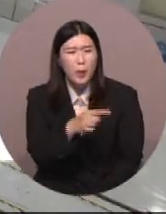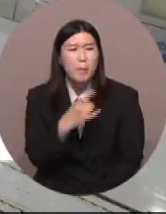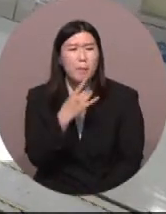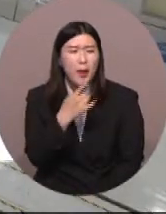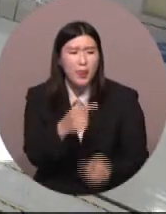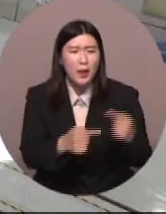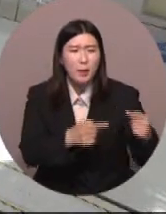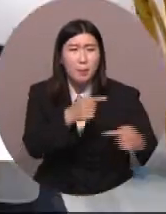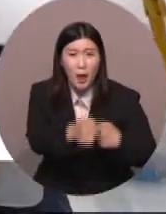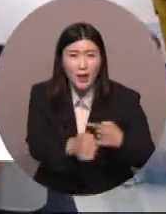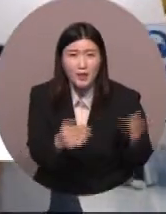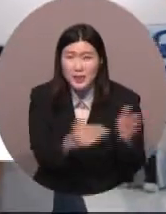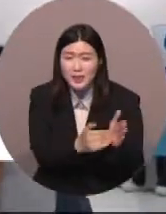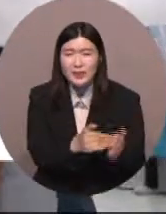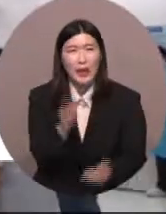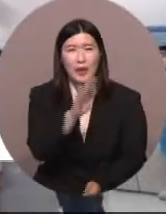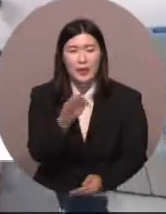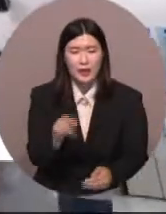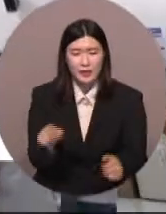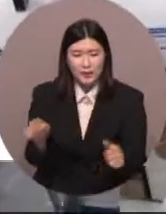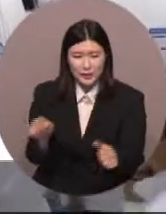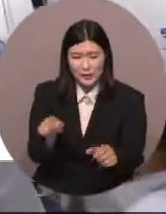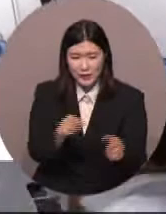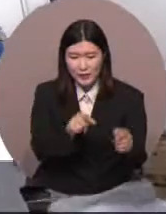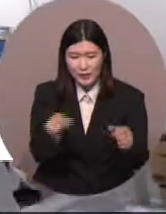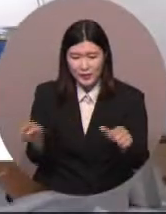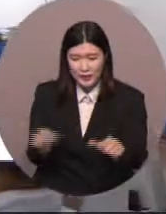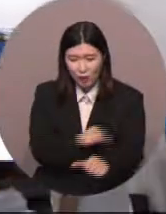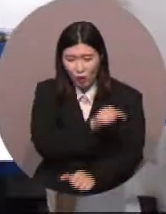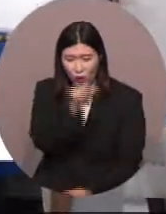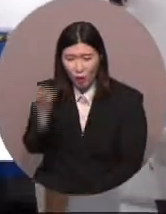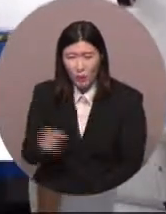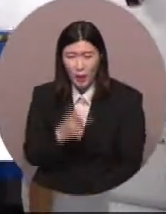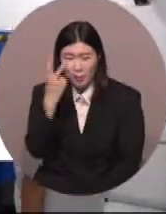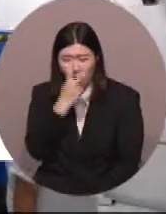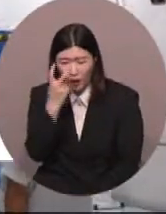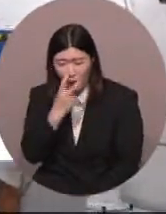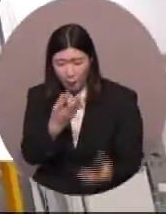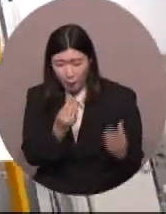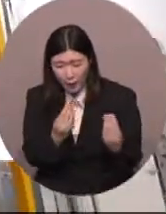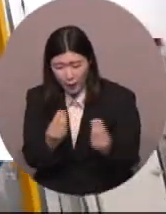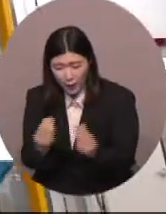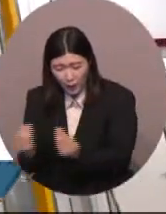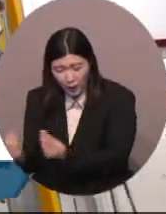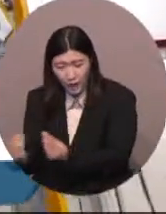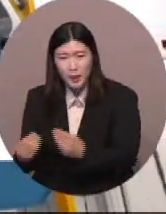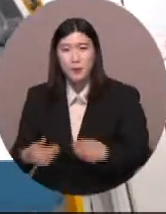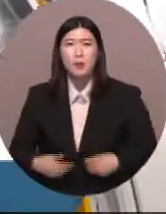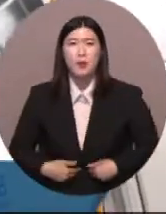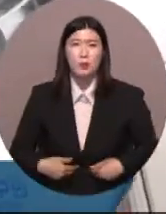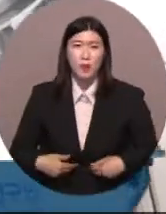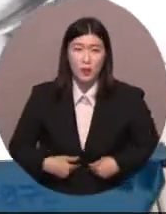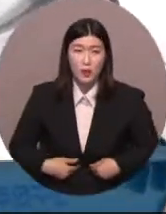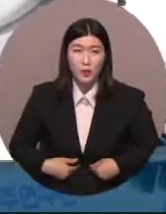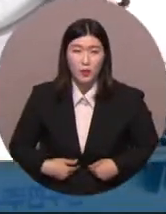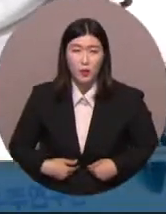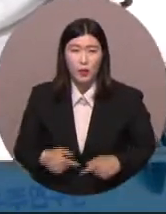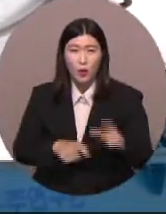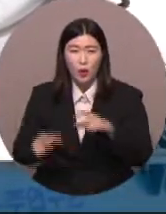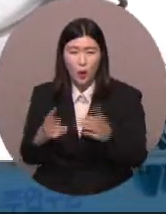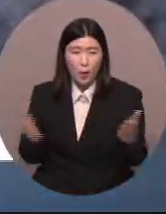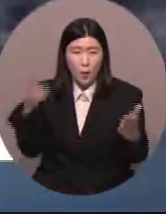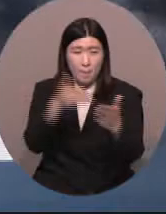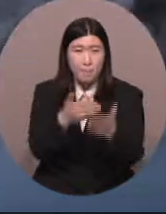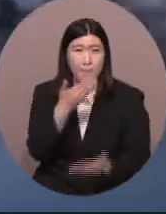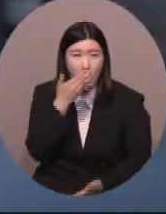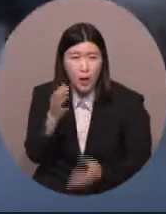교체하거나 점검하는 것이 아니라 전체적인 그 시스템에 대해서도 저희가 전반적으로 다시 검토를 해서 좀 더 성공 확률을 높일 수